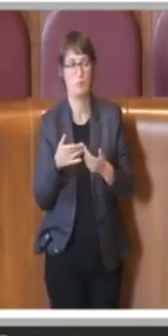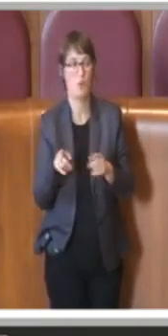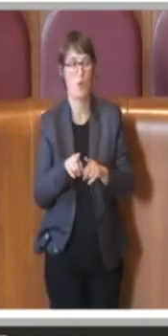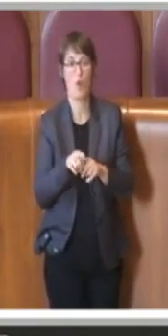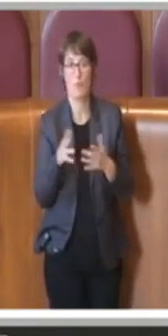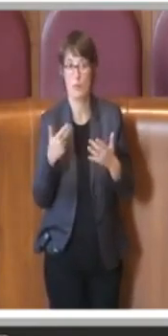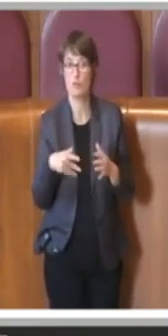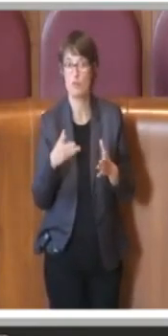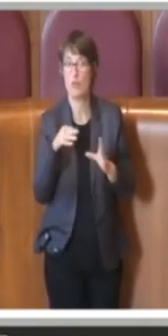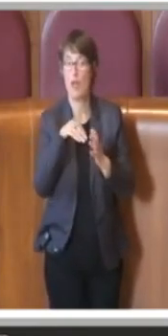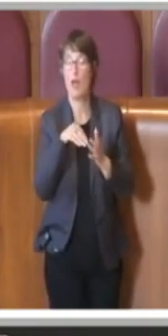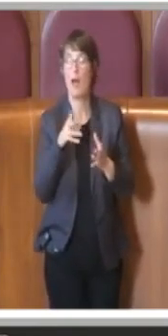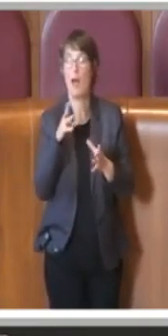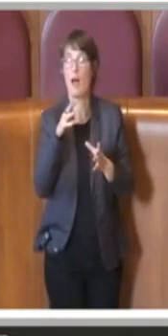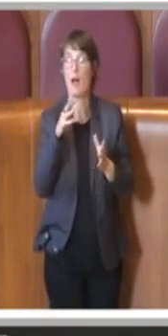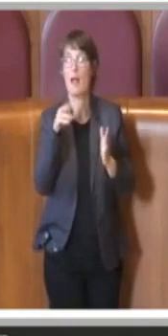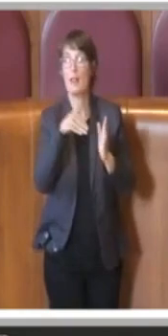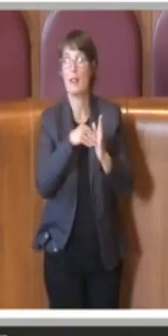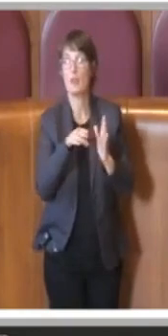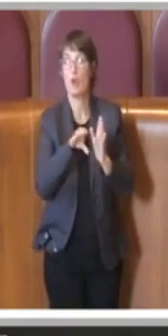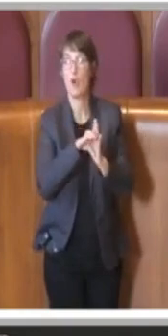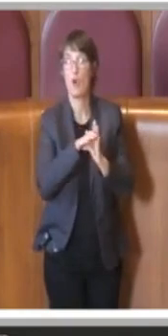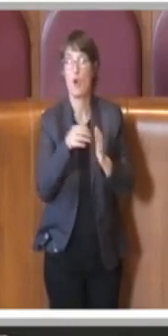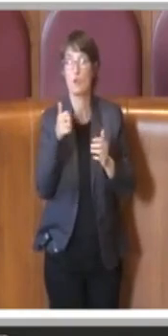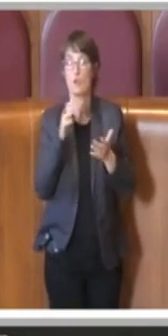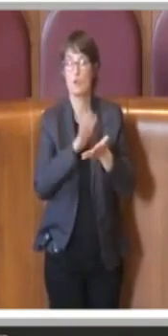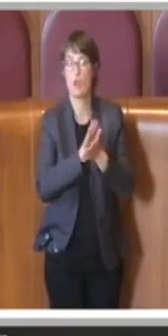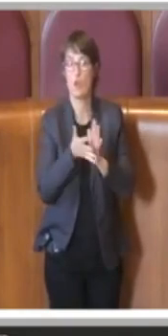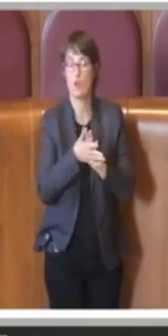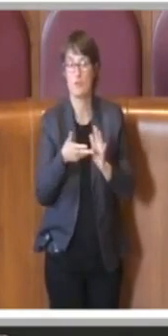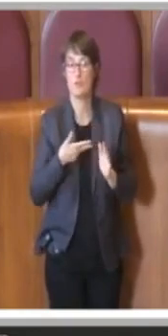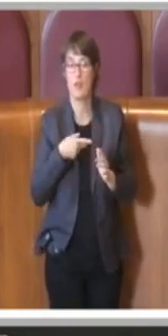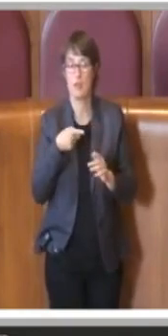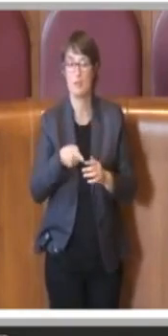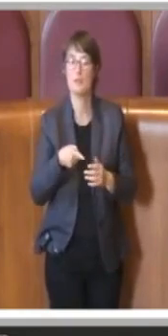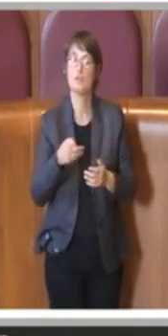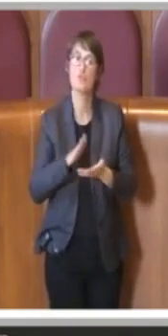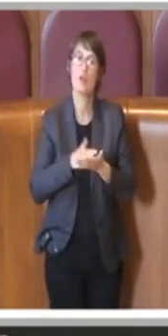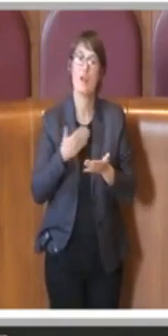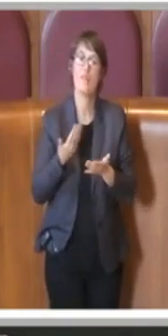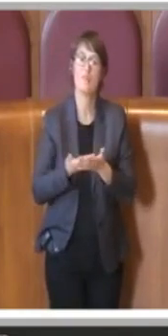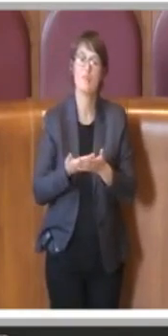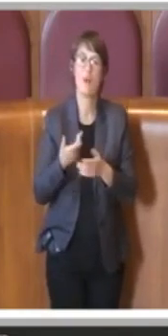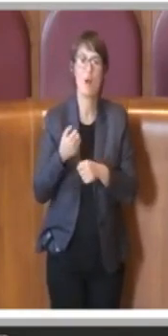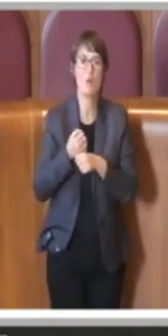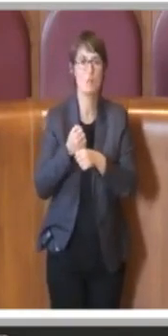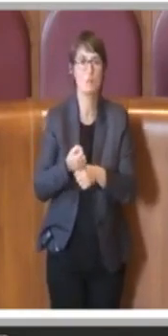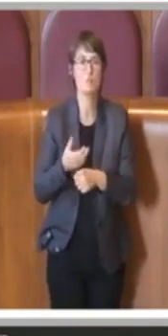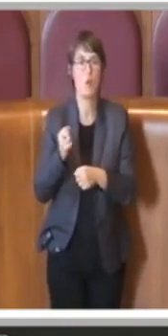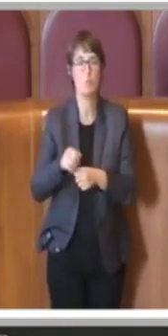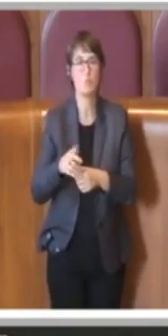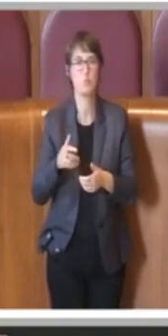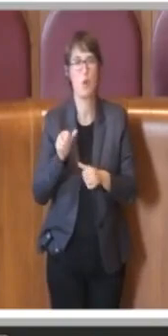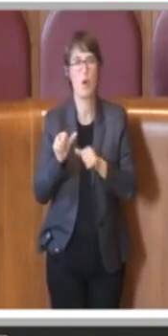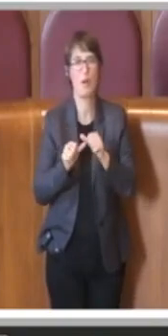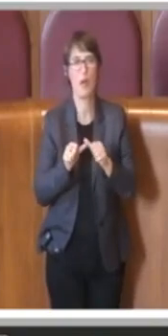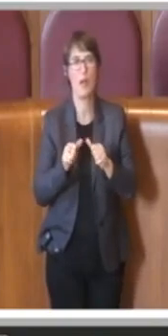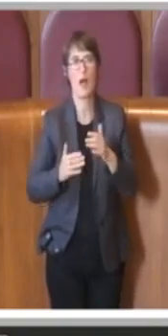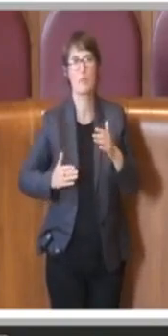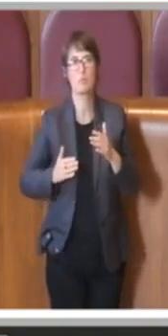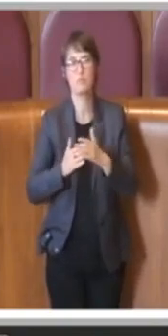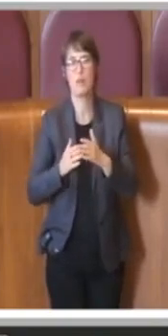della concessione potrà variare entro i limiti del 10%, quindi lo stesso sarà valido per